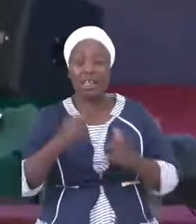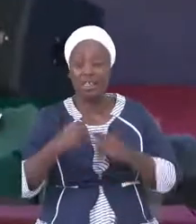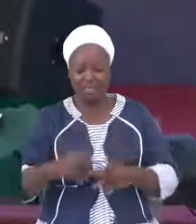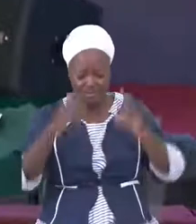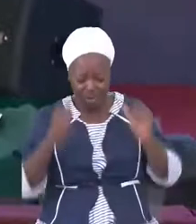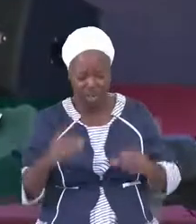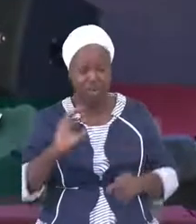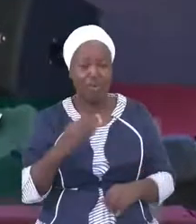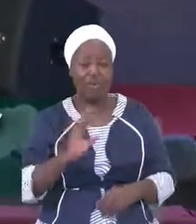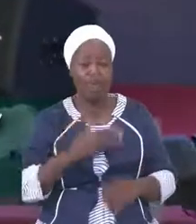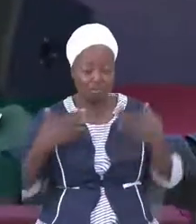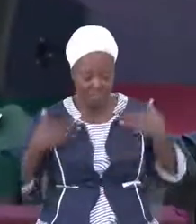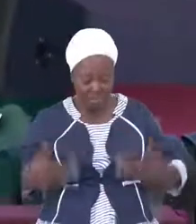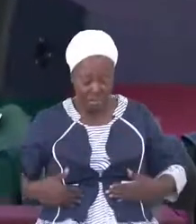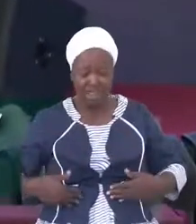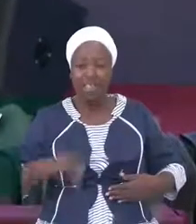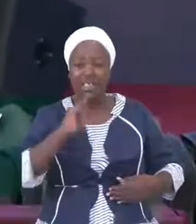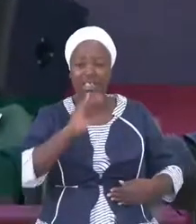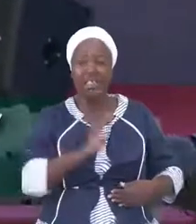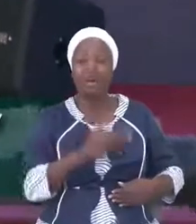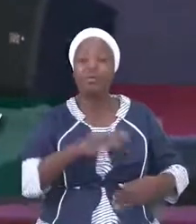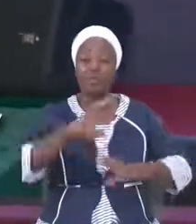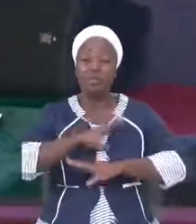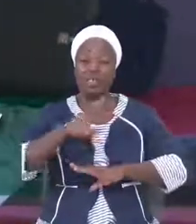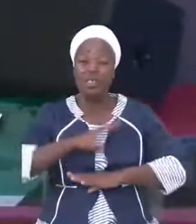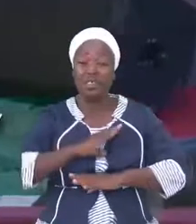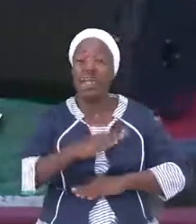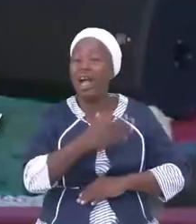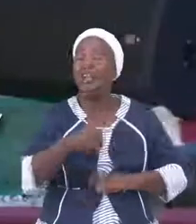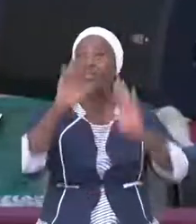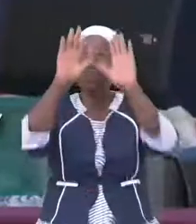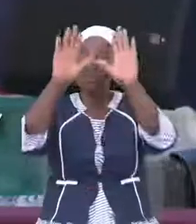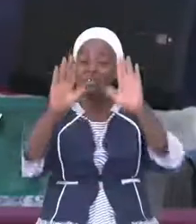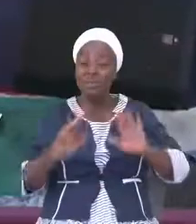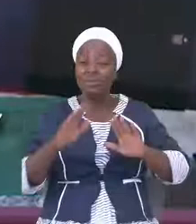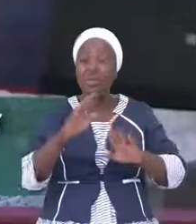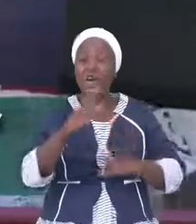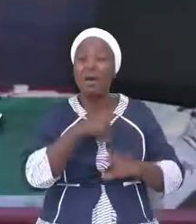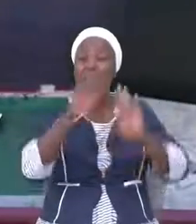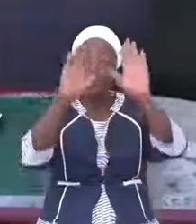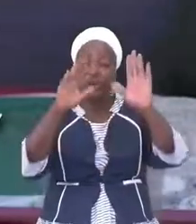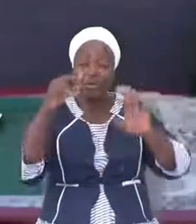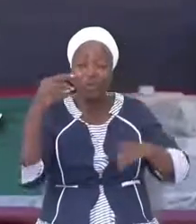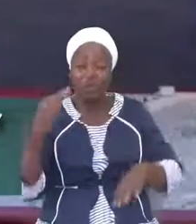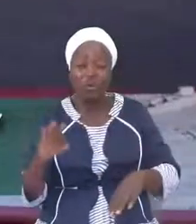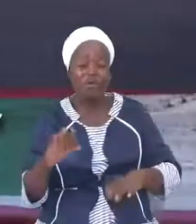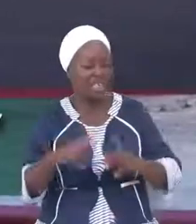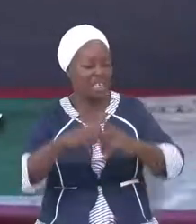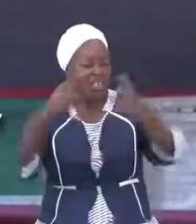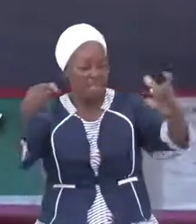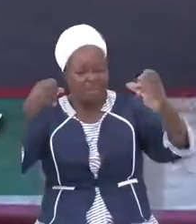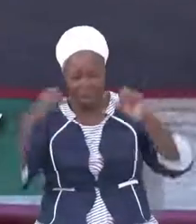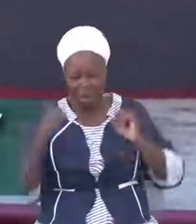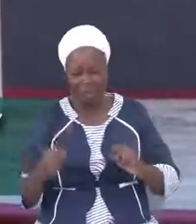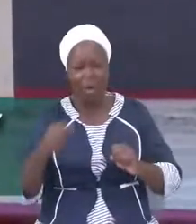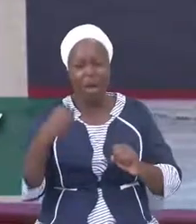Et le renouvellement de notre corps, la guérison de notre corps, Christ est notre suffisance,